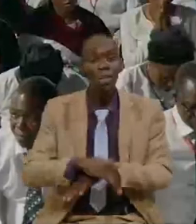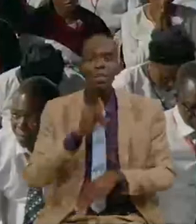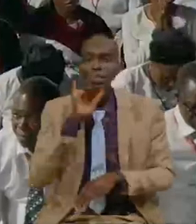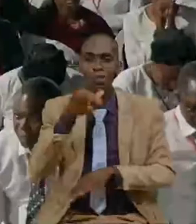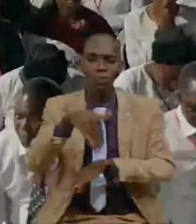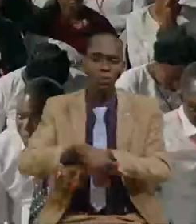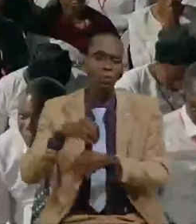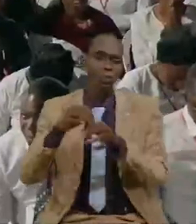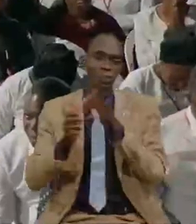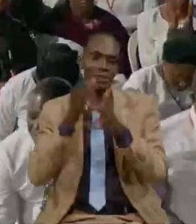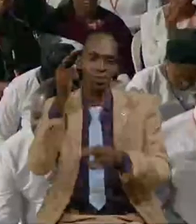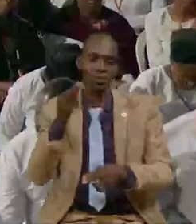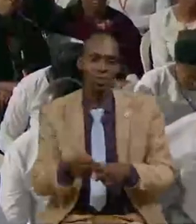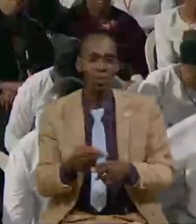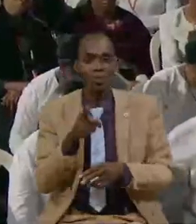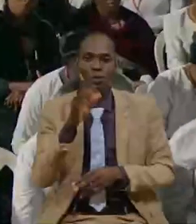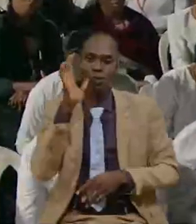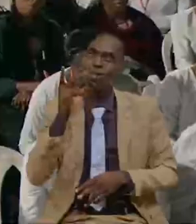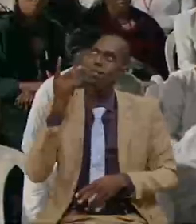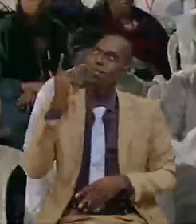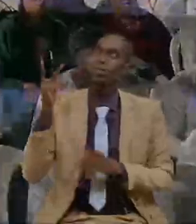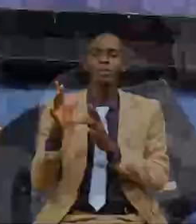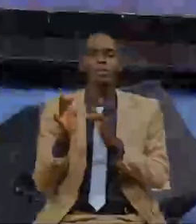votre soirée. Vous allez voir Jésus.